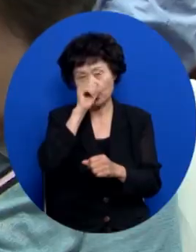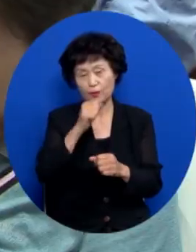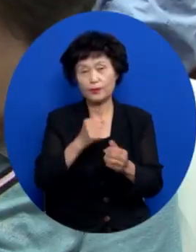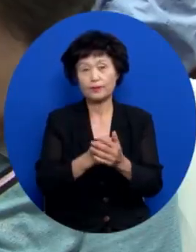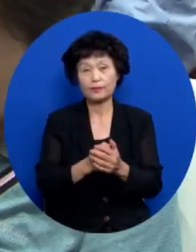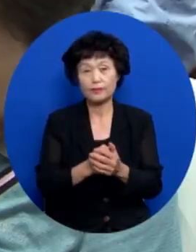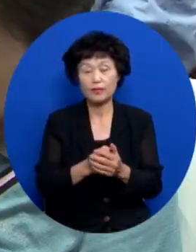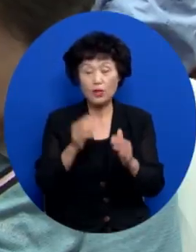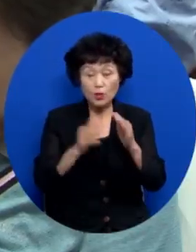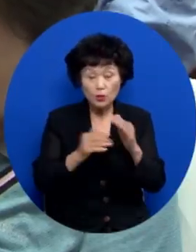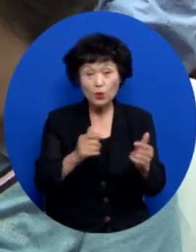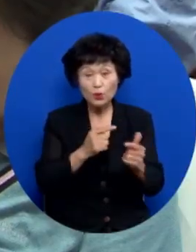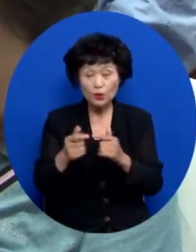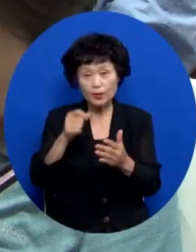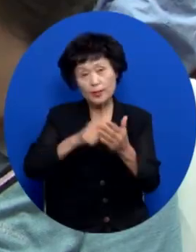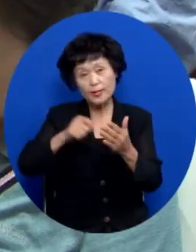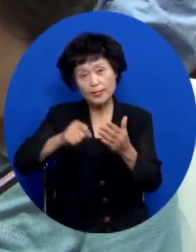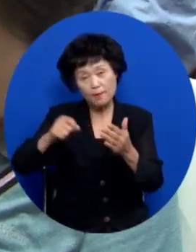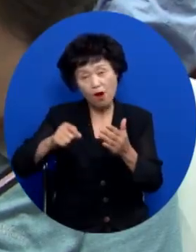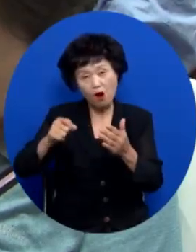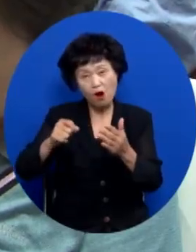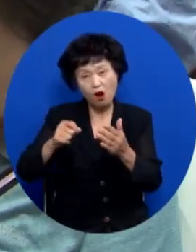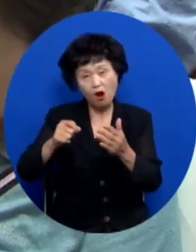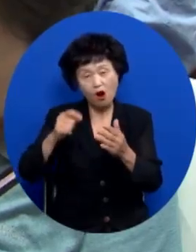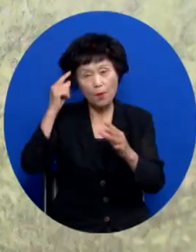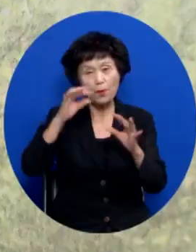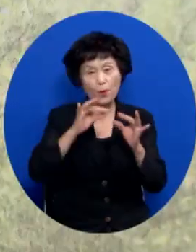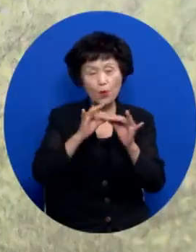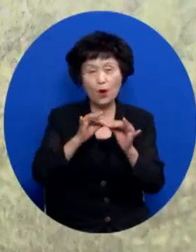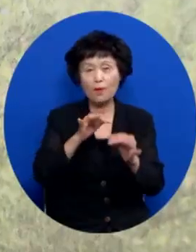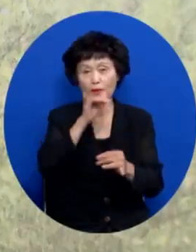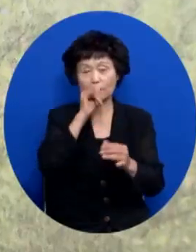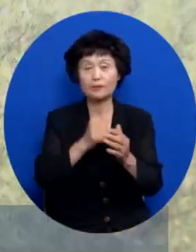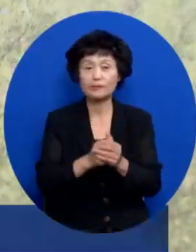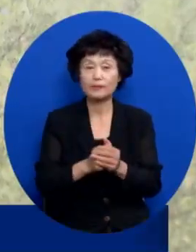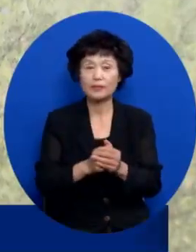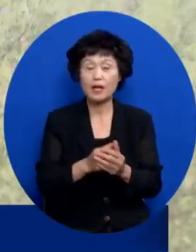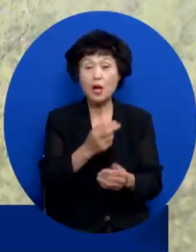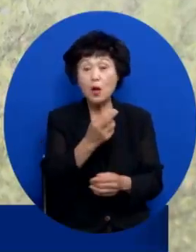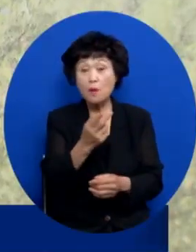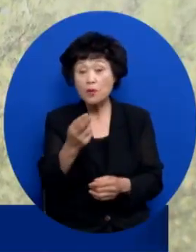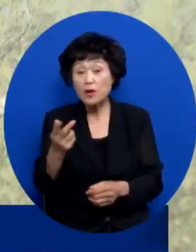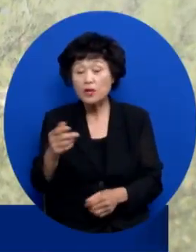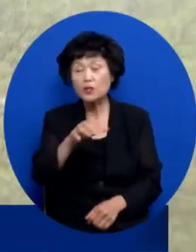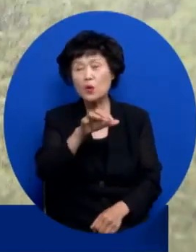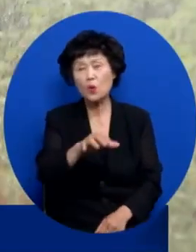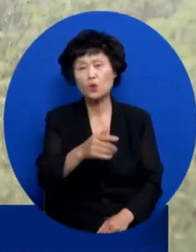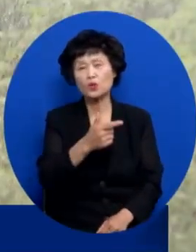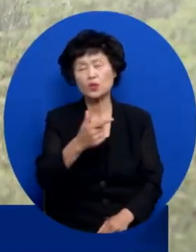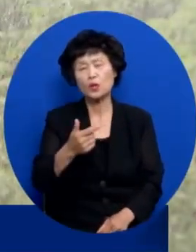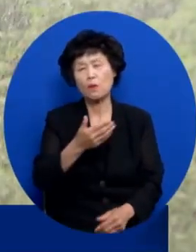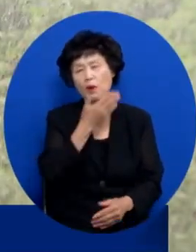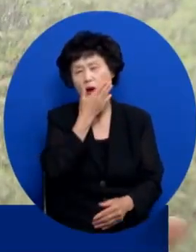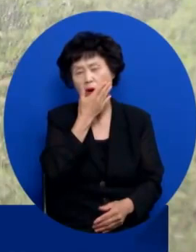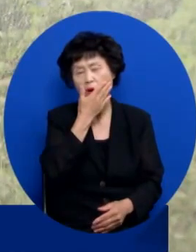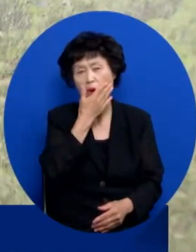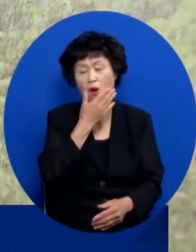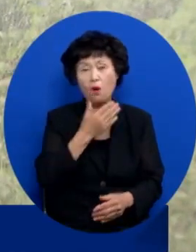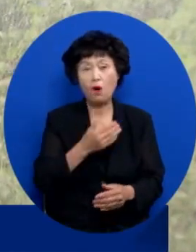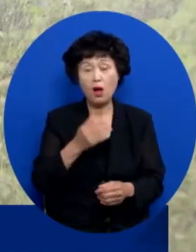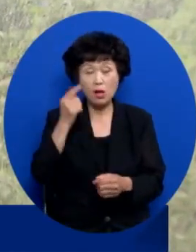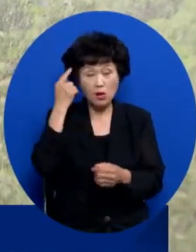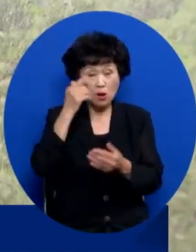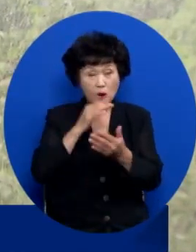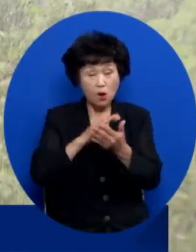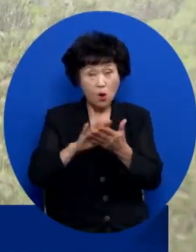듣고 성도들도 서명 운동을 지지하고 나섰습니다. 다 비어 있는 이 공간이 너무 아쉽다. 너무 잘 되어 있고